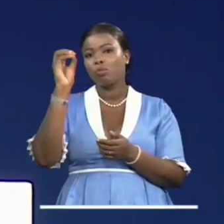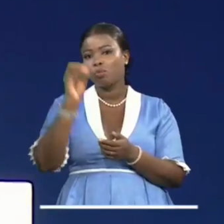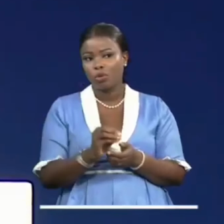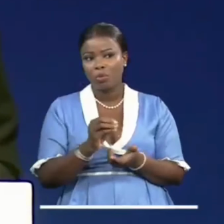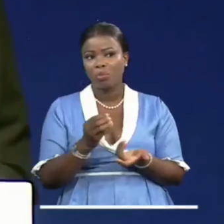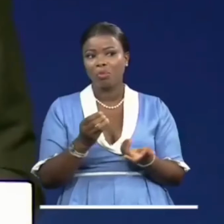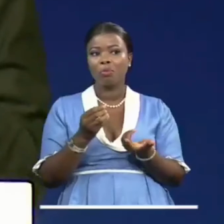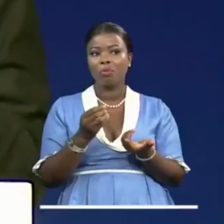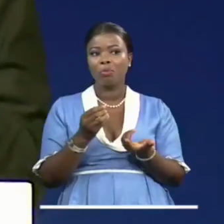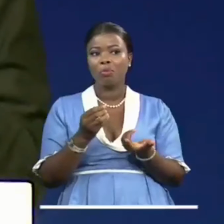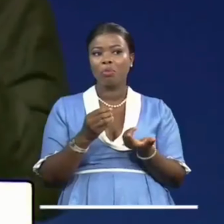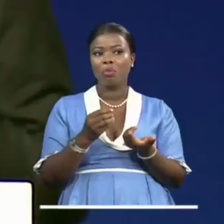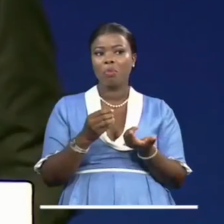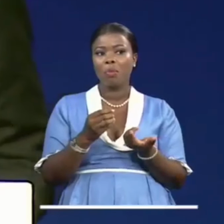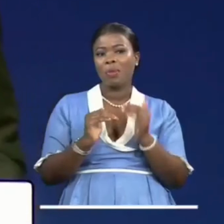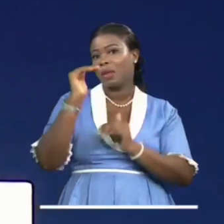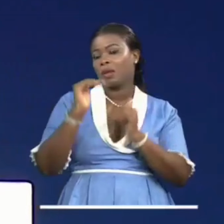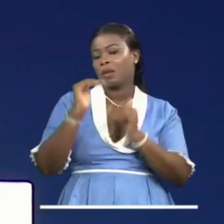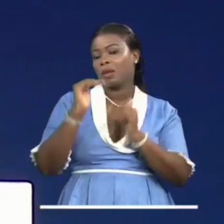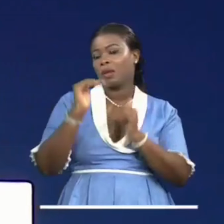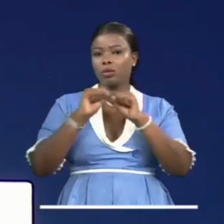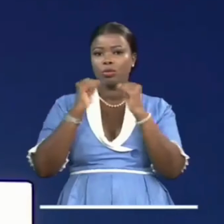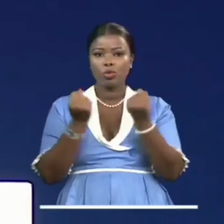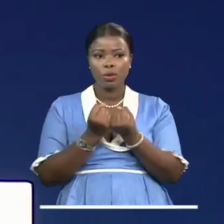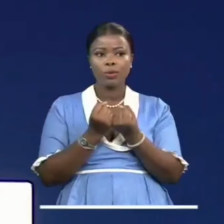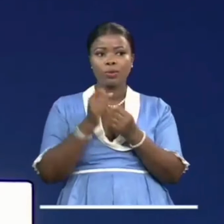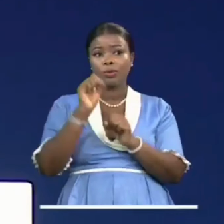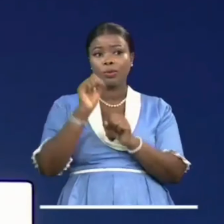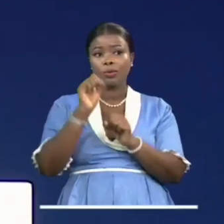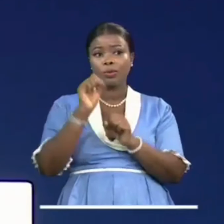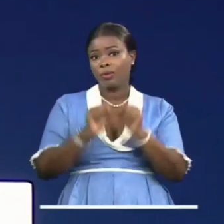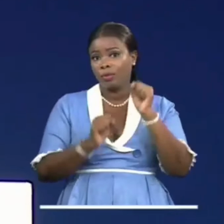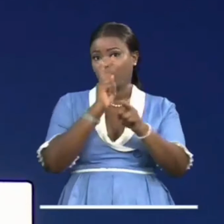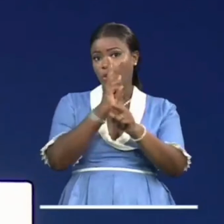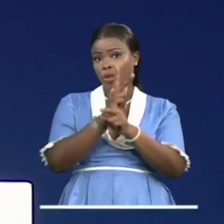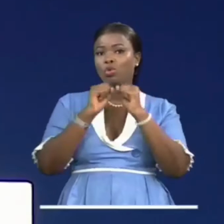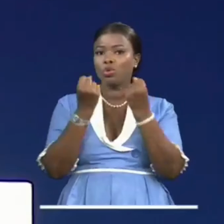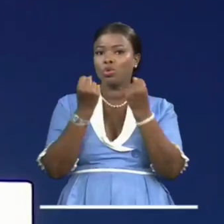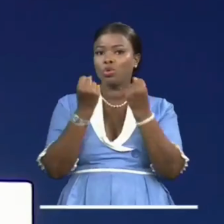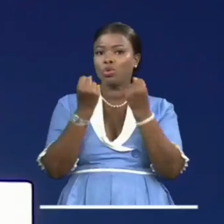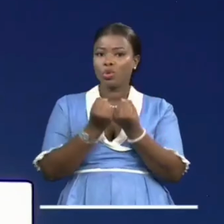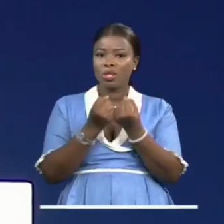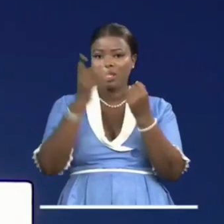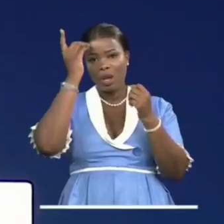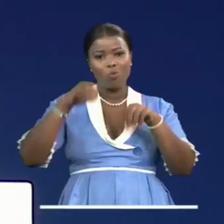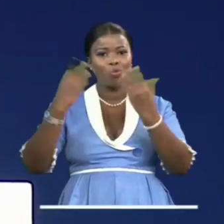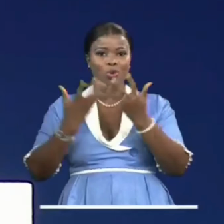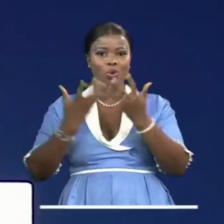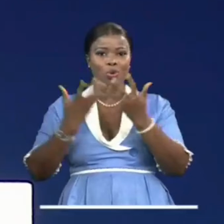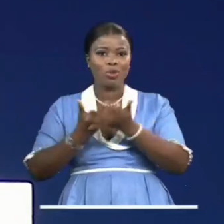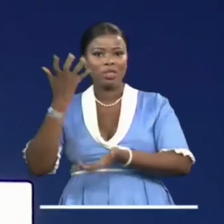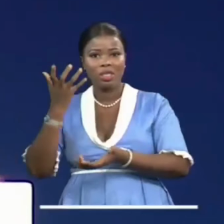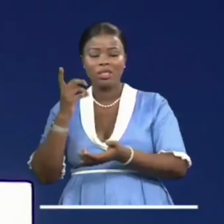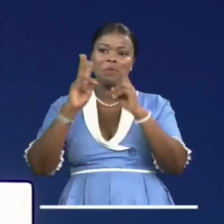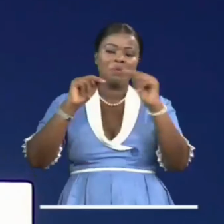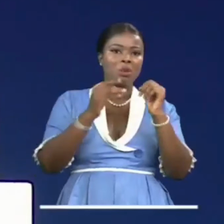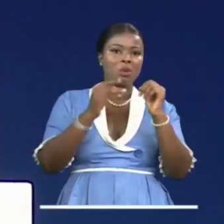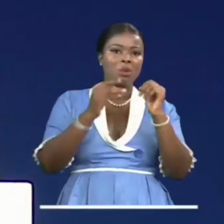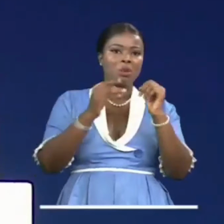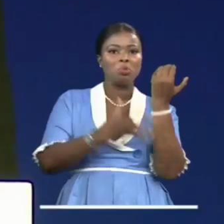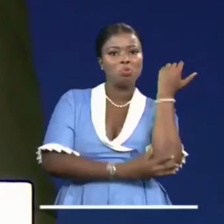pays d'équité sociale parce que le système de protection sociale n'est pas bien garanti il y a nom de choses qu'il faut